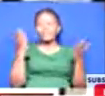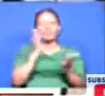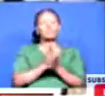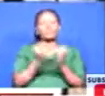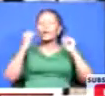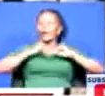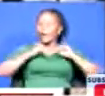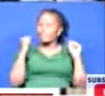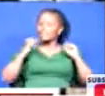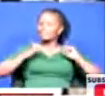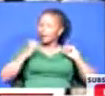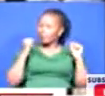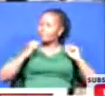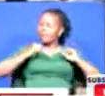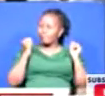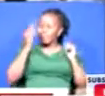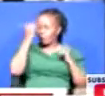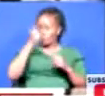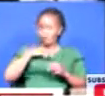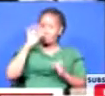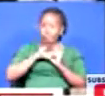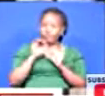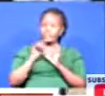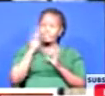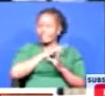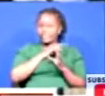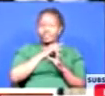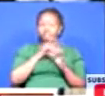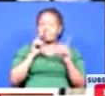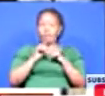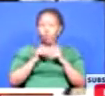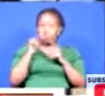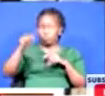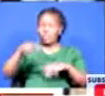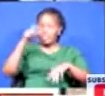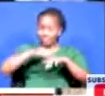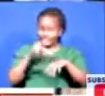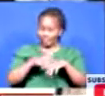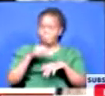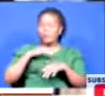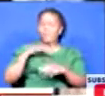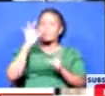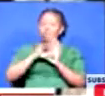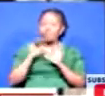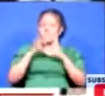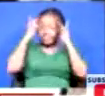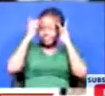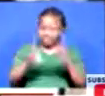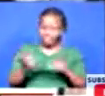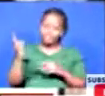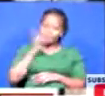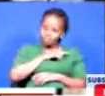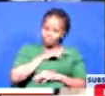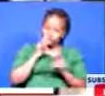kwamba kura yangu nimeona kweli inaongeaga. Kwa wakati huu ama kwa msimu huu, kura yangu ishaongea na ndu meelekezwa na kura